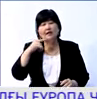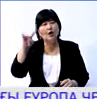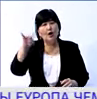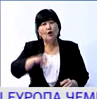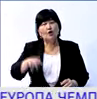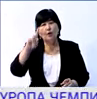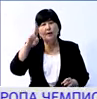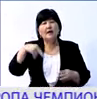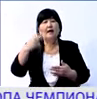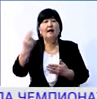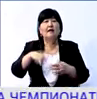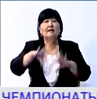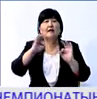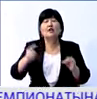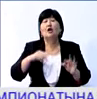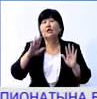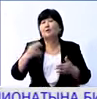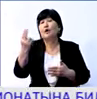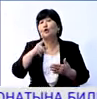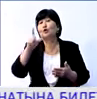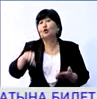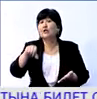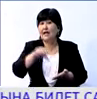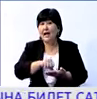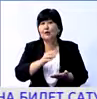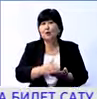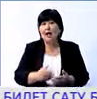танымал қылқалам шеберлері мен жергілікті суретшілер қатысуда.